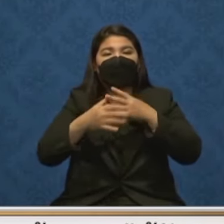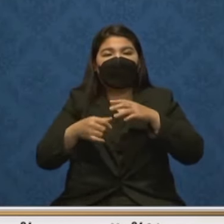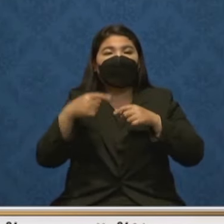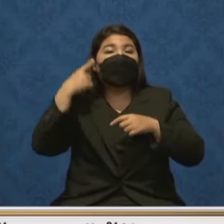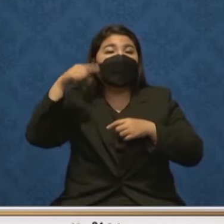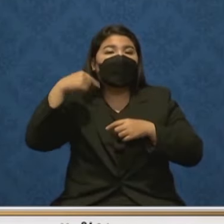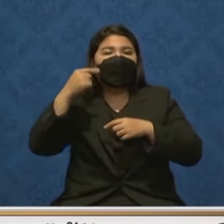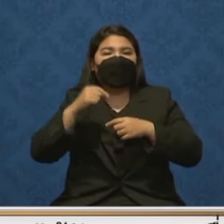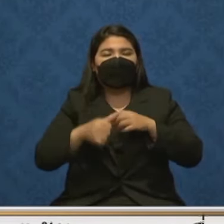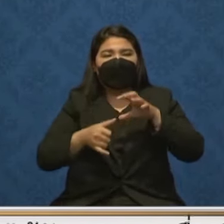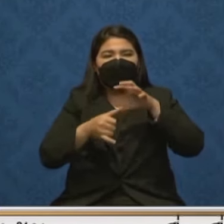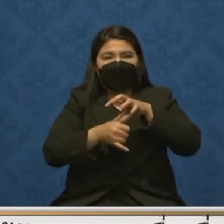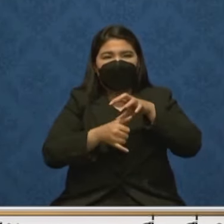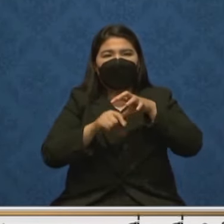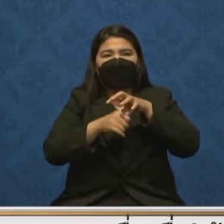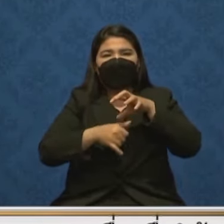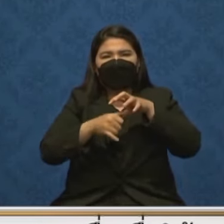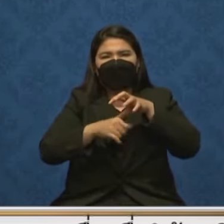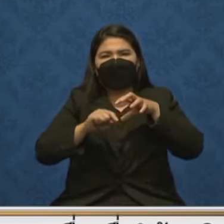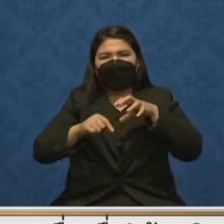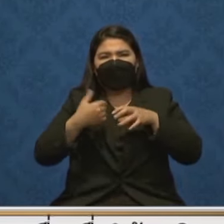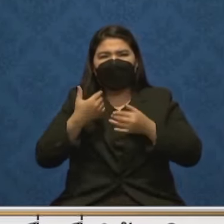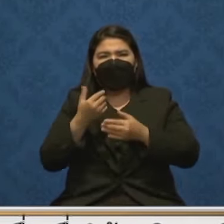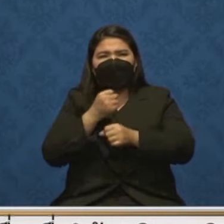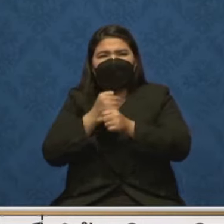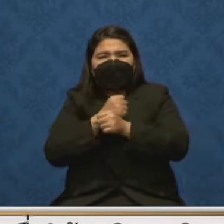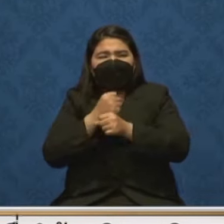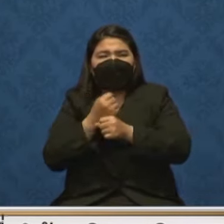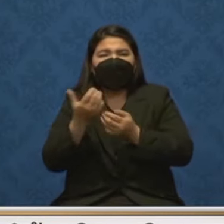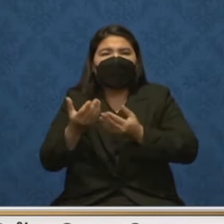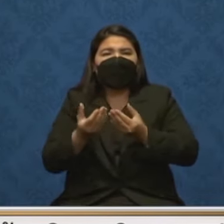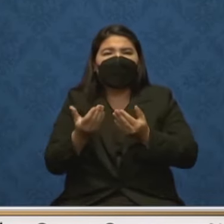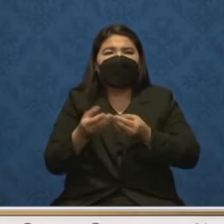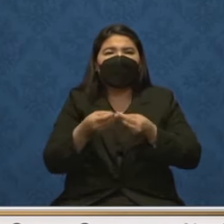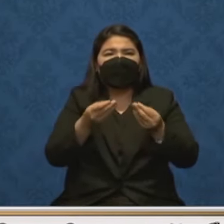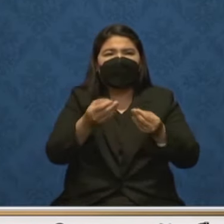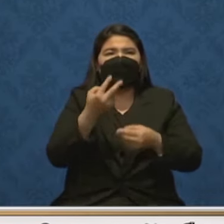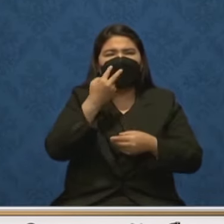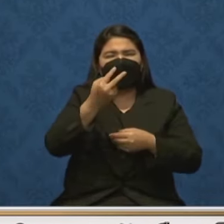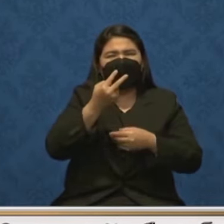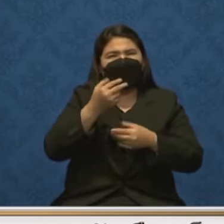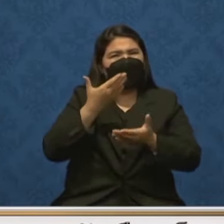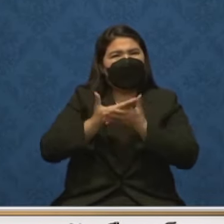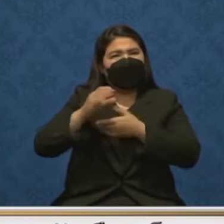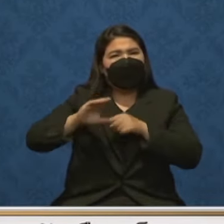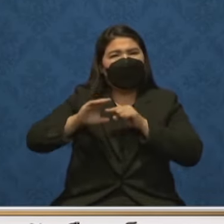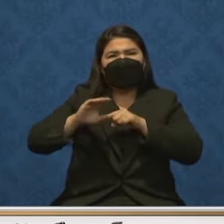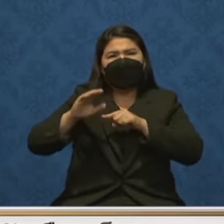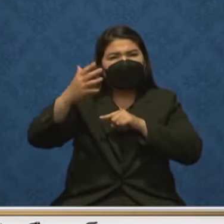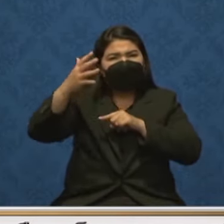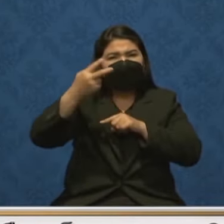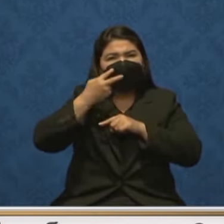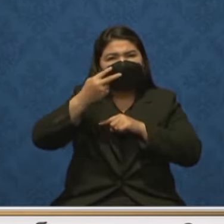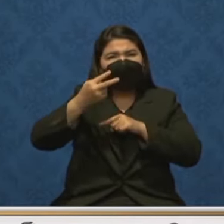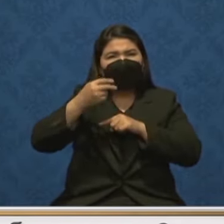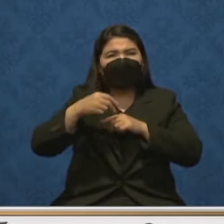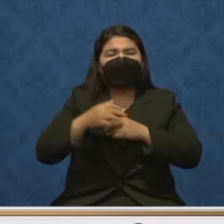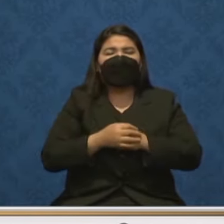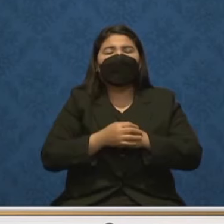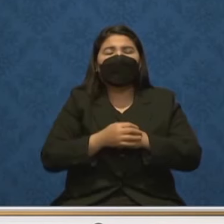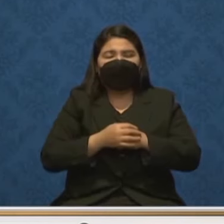แต่ปรากฏว่าดิฉันไม่เห็นงบประมาณในส่วนนี้ที่อยู่ในงบราชทานที่ตั้งไว้เพื่อจะดูแลผู้ต้องข้างปูต้อง